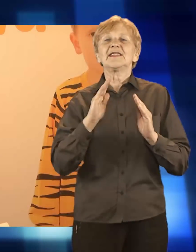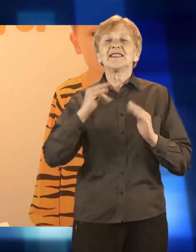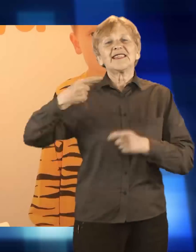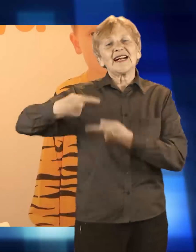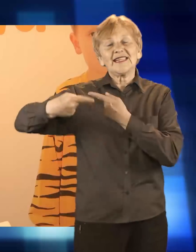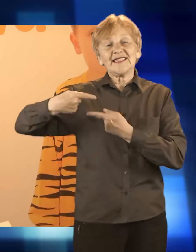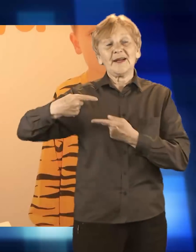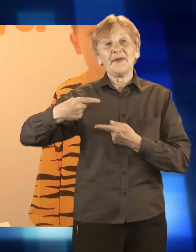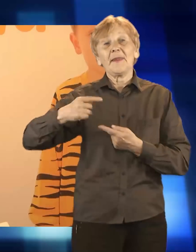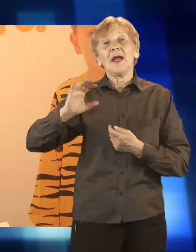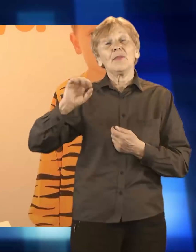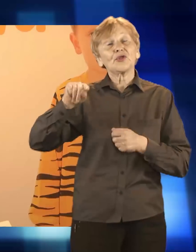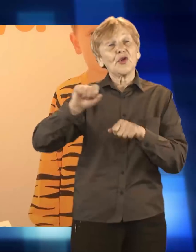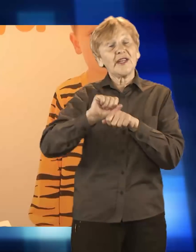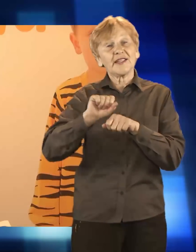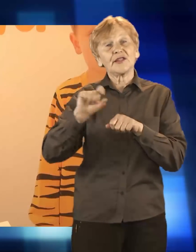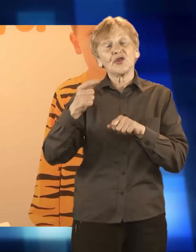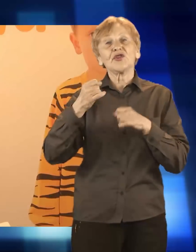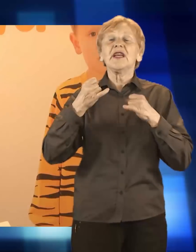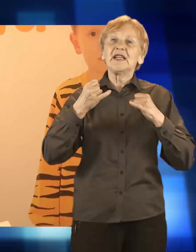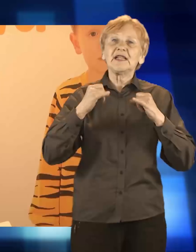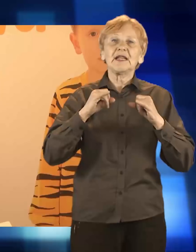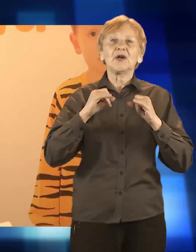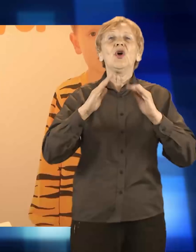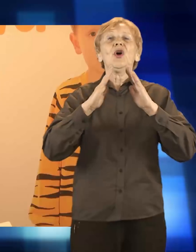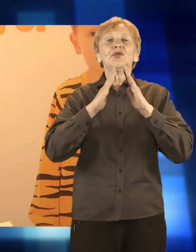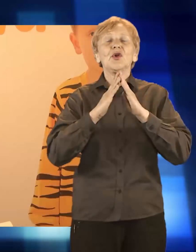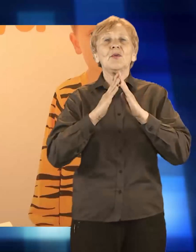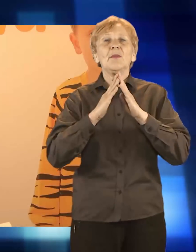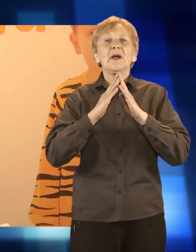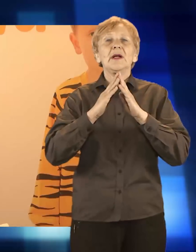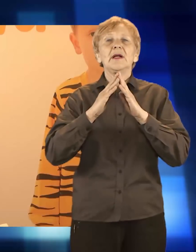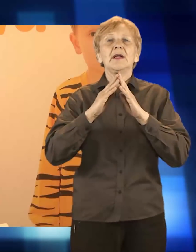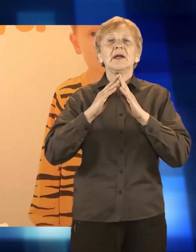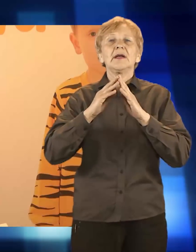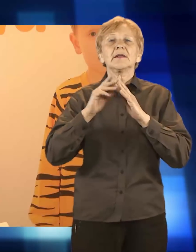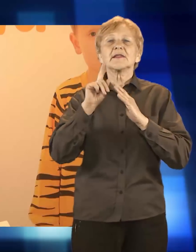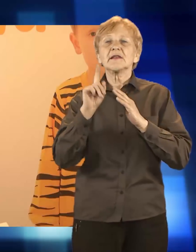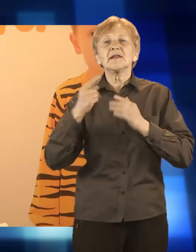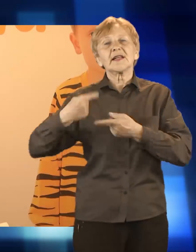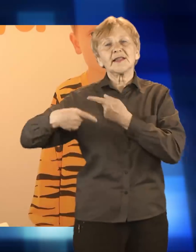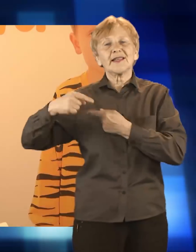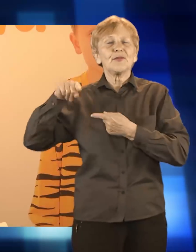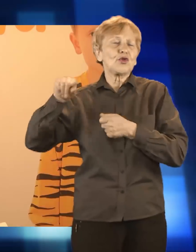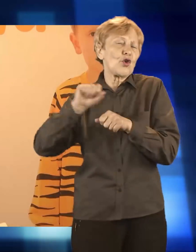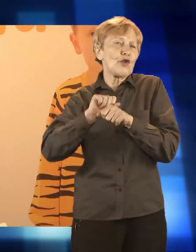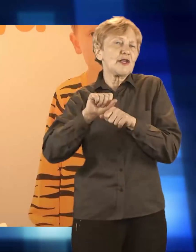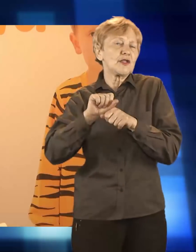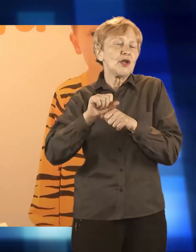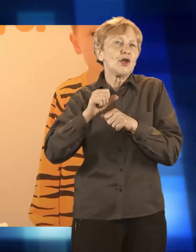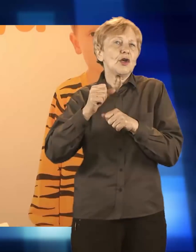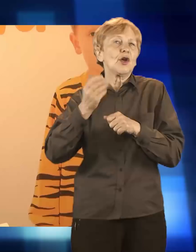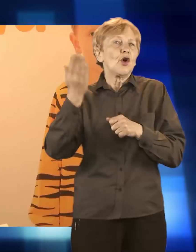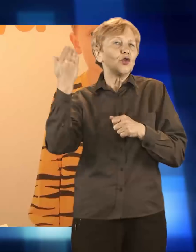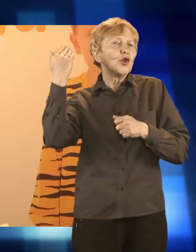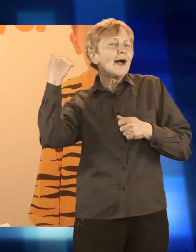normalnych biologicznych rodzinach. Dom i tradycje. To jest specjalnie ten tytuł w ten sposób zrobiony, że to są tradycje, które my tworzymy. To są